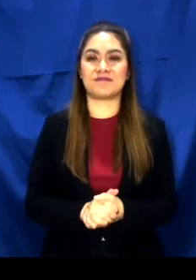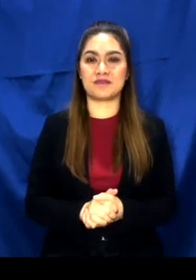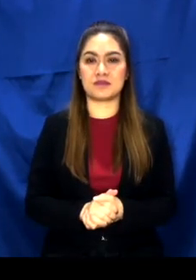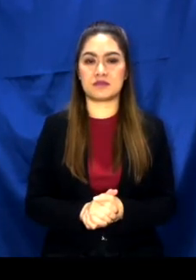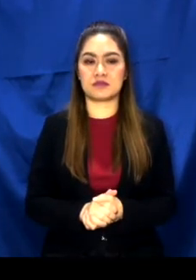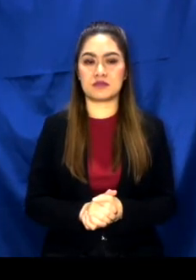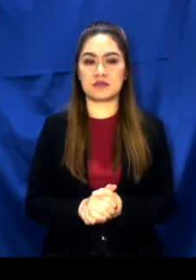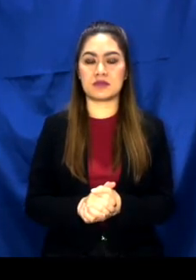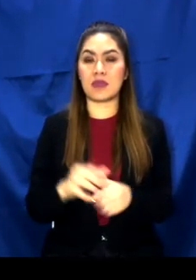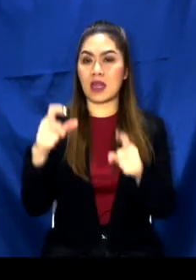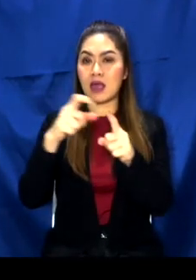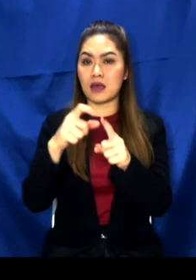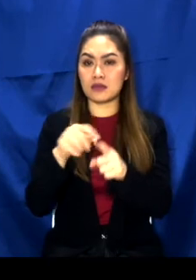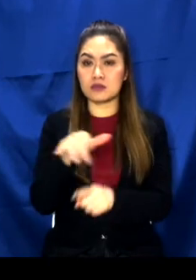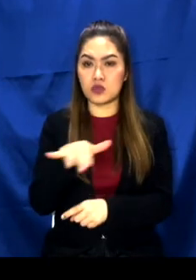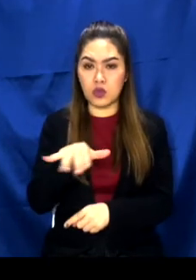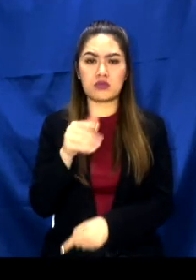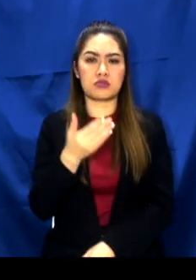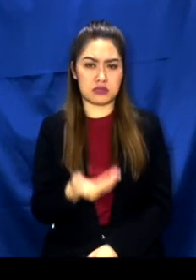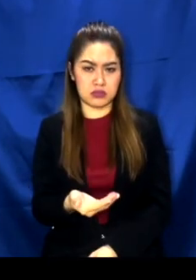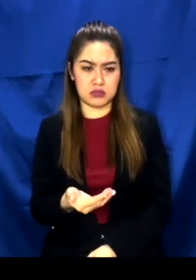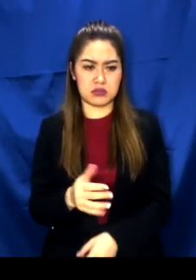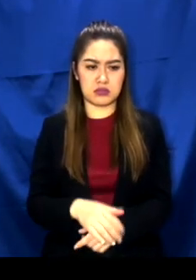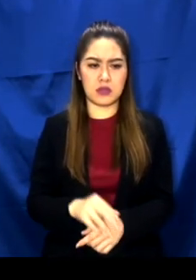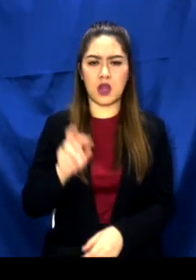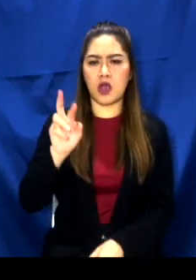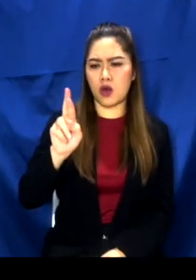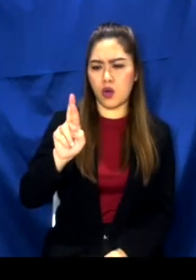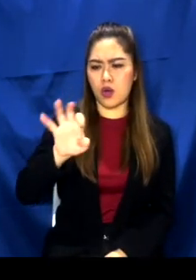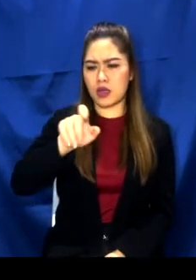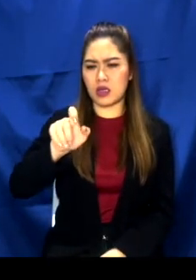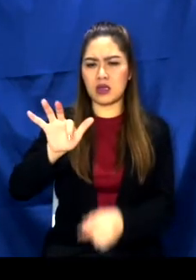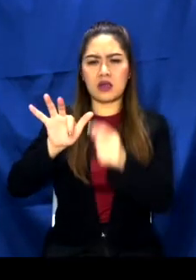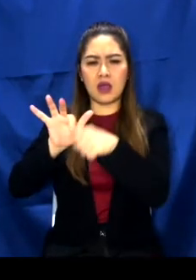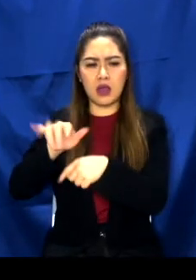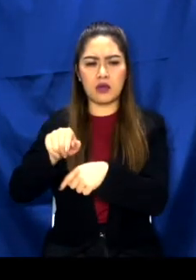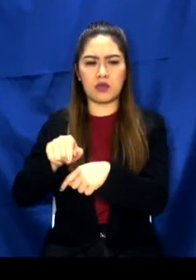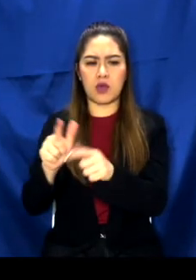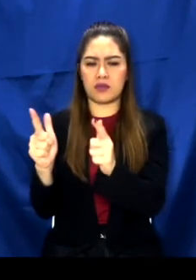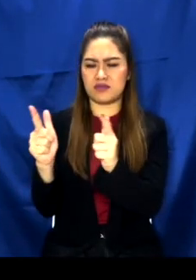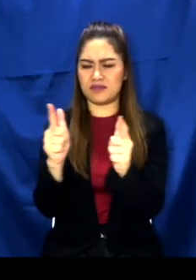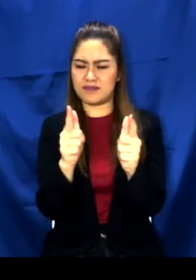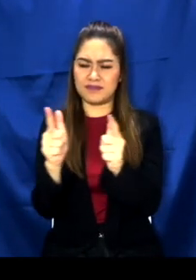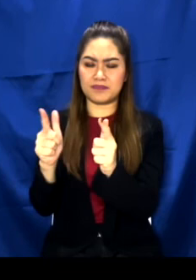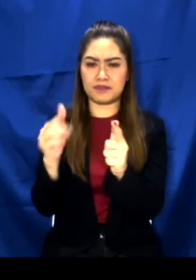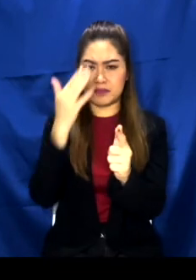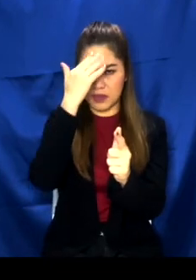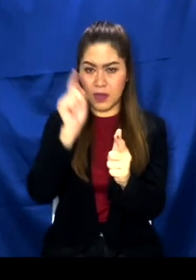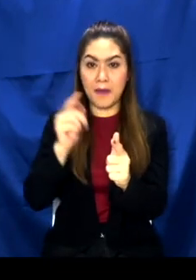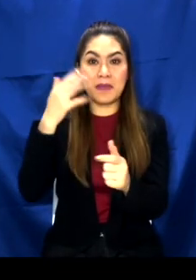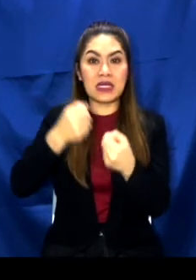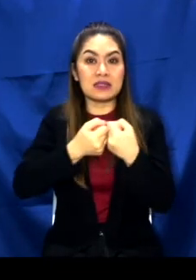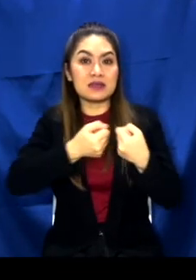ดูคำว่าเบเกอรี่นะคะเห็นไหมว่าคำว่ารี่อ่ะไม่เอกอ่ะมันเอียงมันไม่ตรงเพราะว่าเราเลื่อนมันเมื่อ